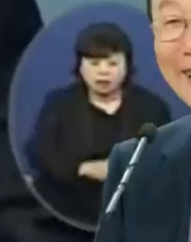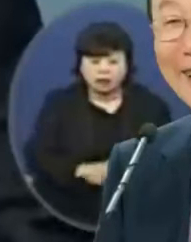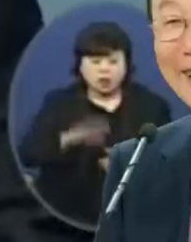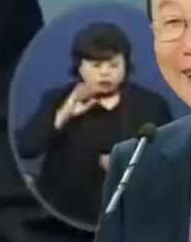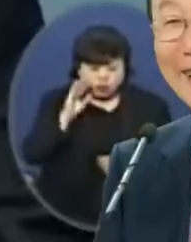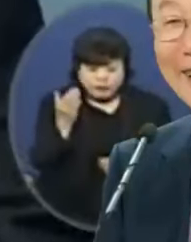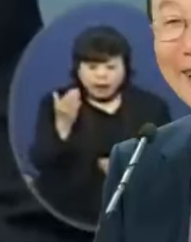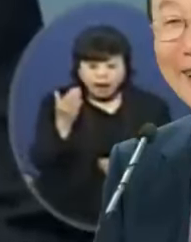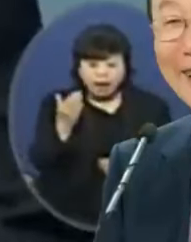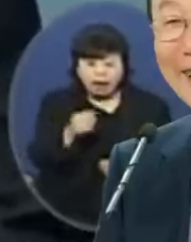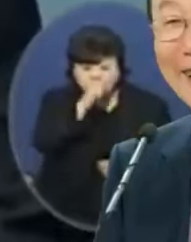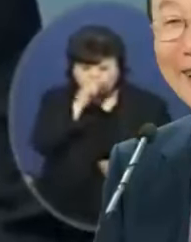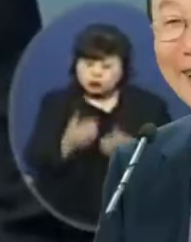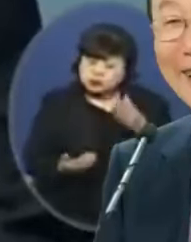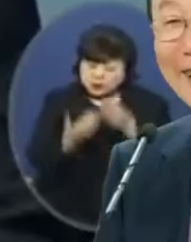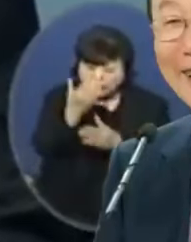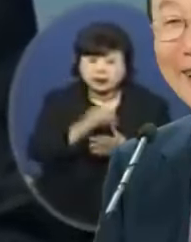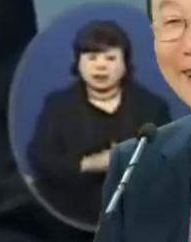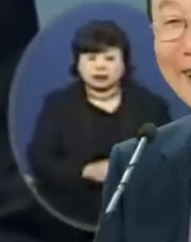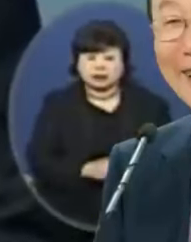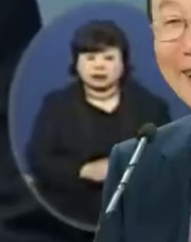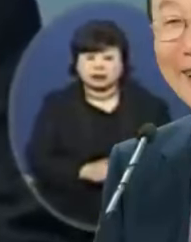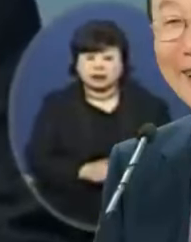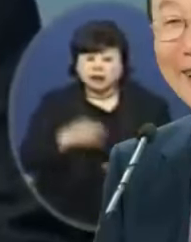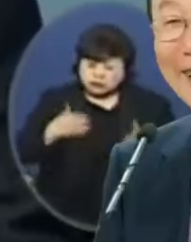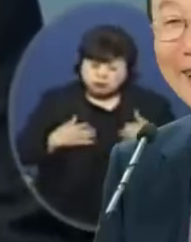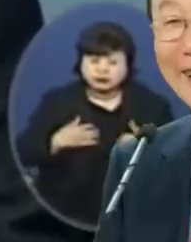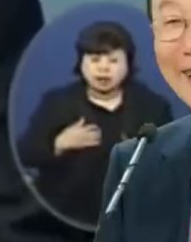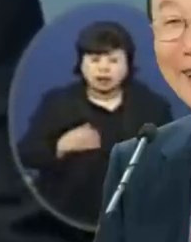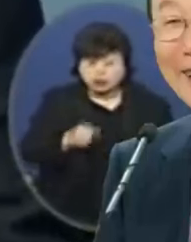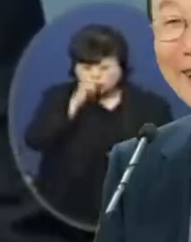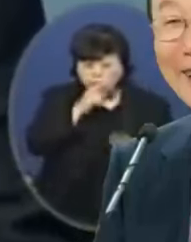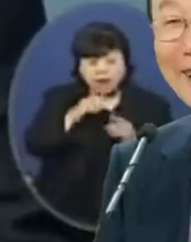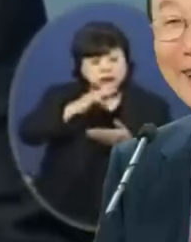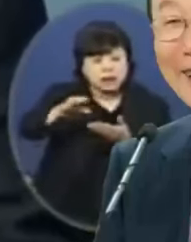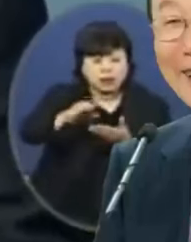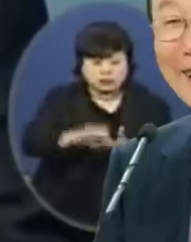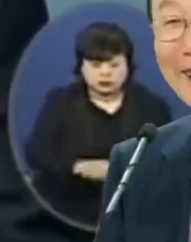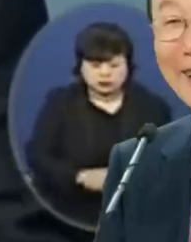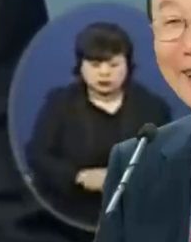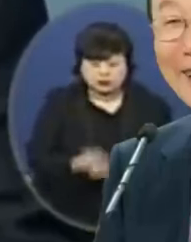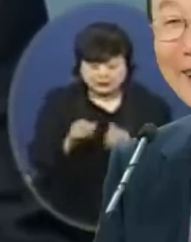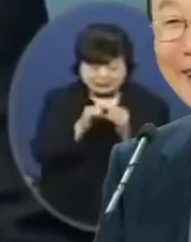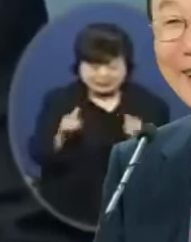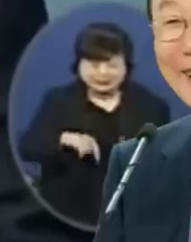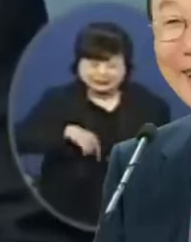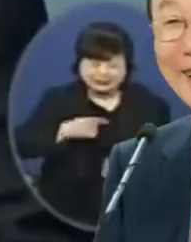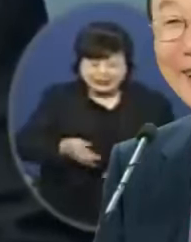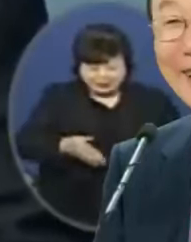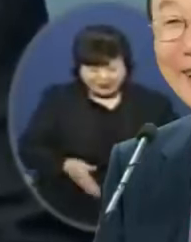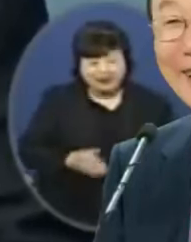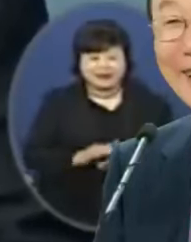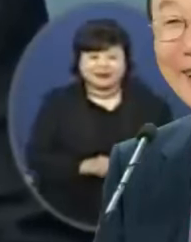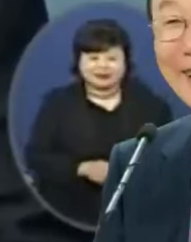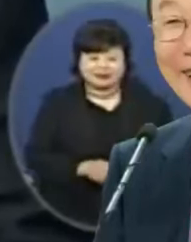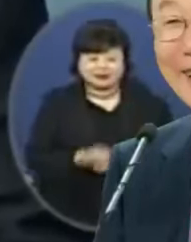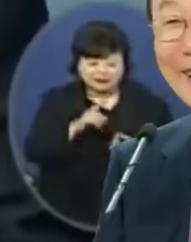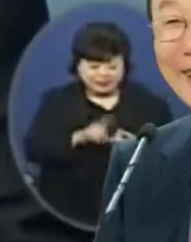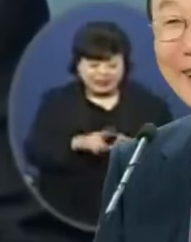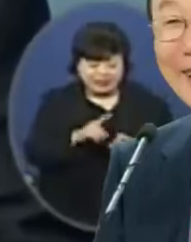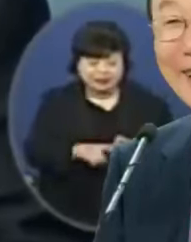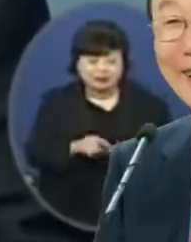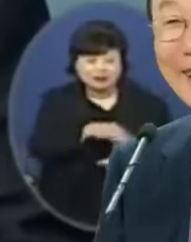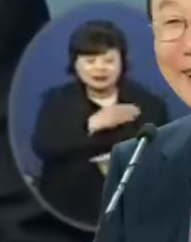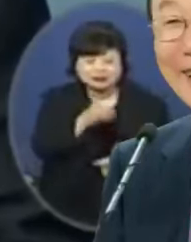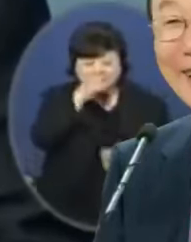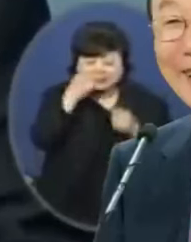된다, 좋은 일이 생겨난다, 기쁘다. 긍정적인 말을 하기 때문에 이 사람은 자기가 태어난 분량대로